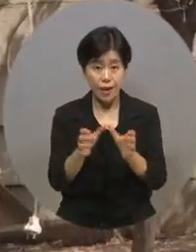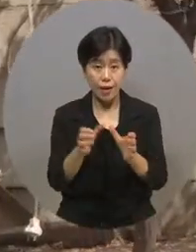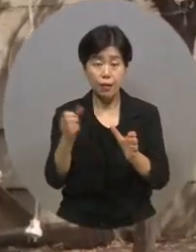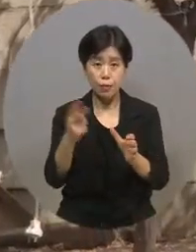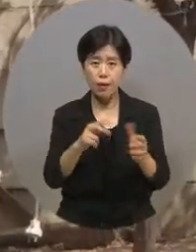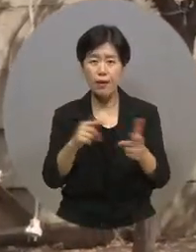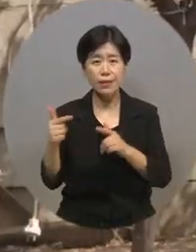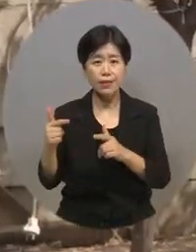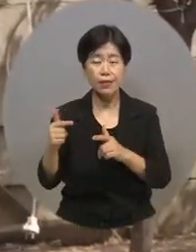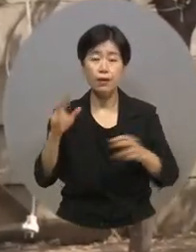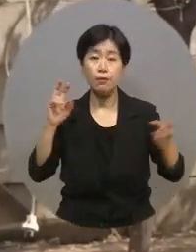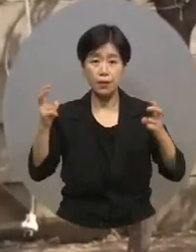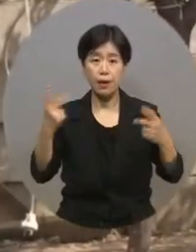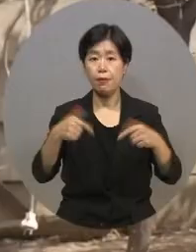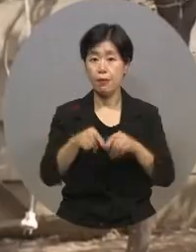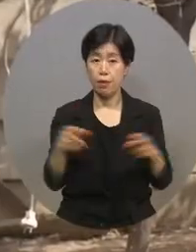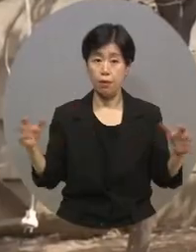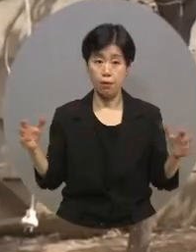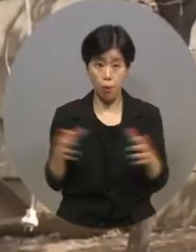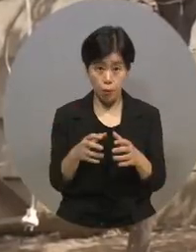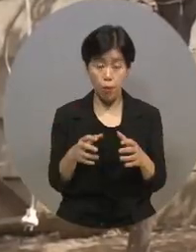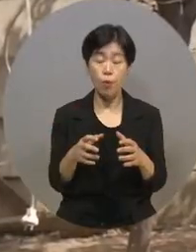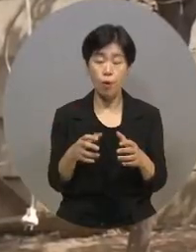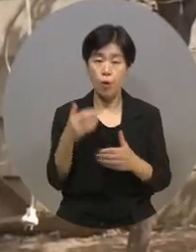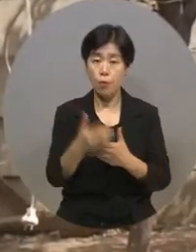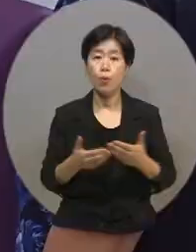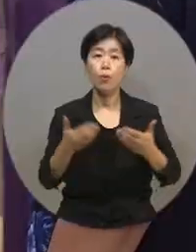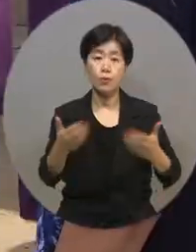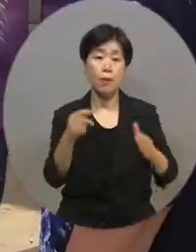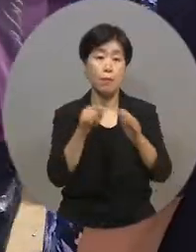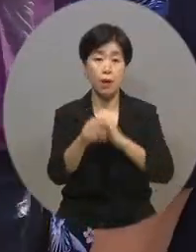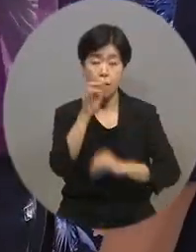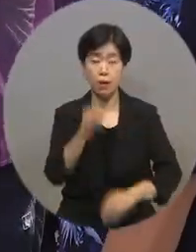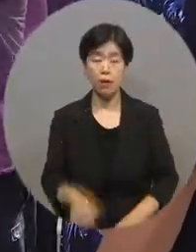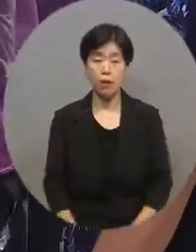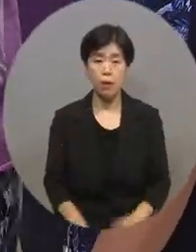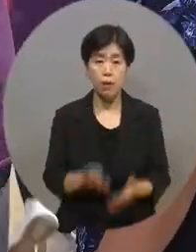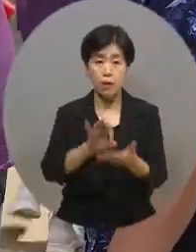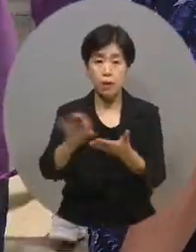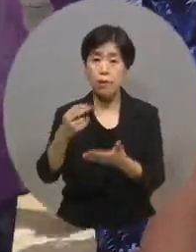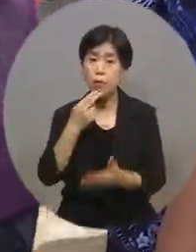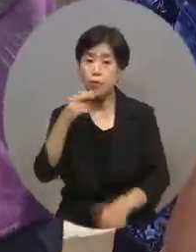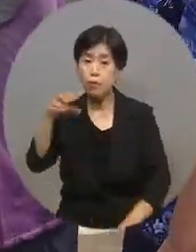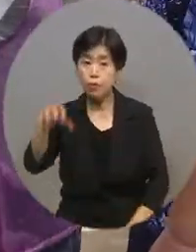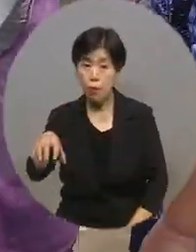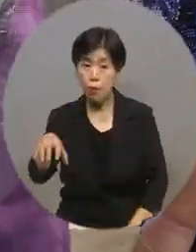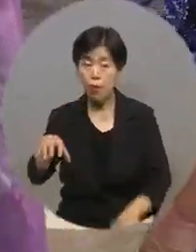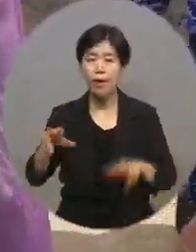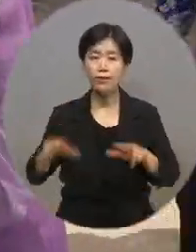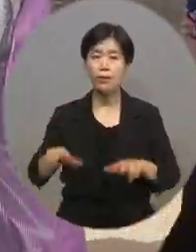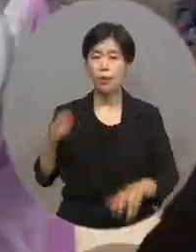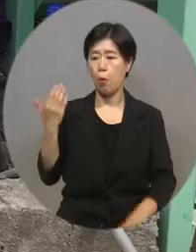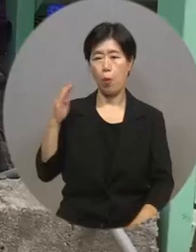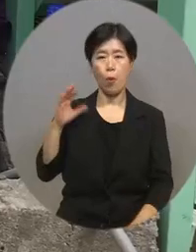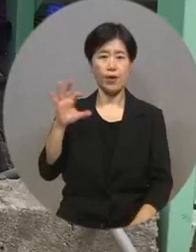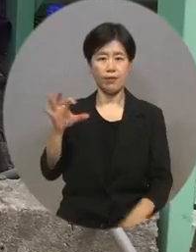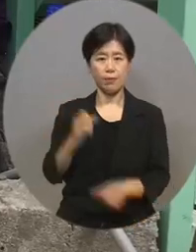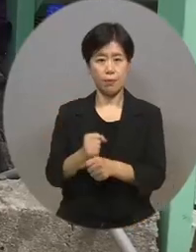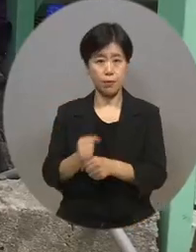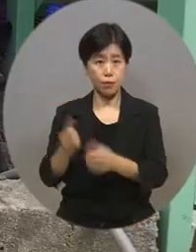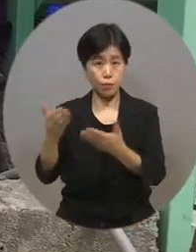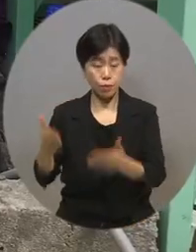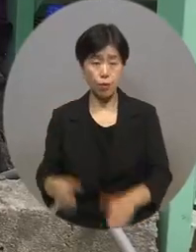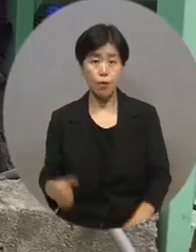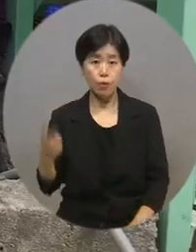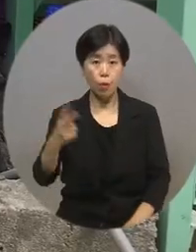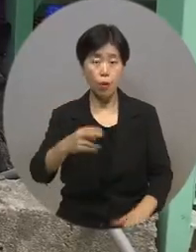부강ENS 주식회사 등으로 구성된 봉사단은 사용하지 않는 방을 전용 수세식 화장실로 리모델링하고 낡은